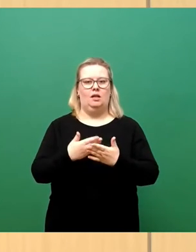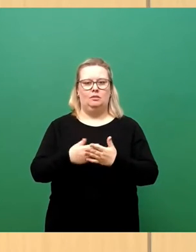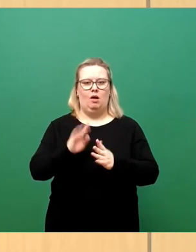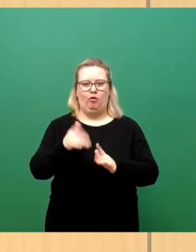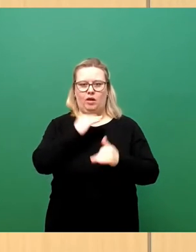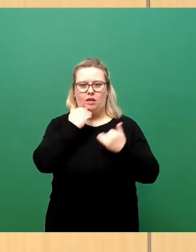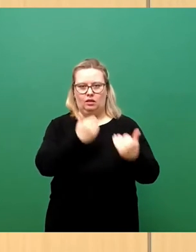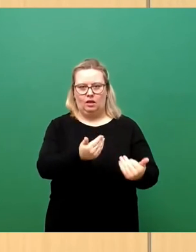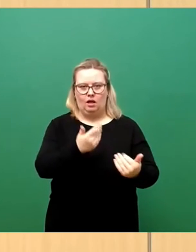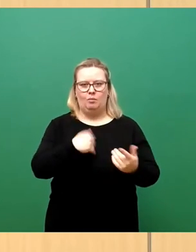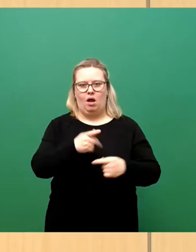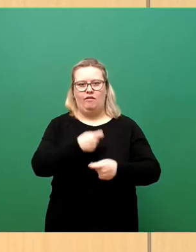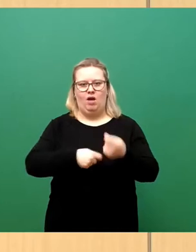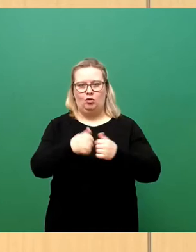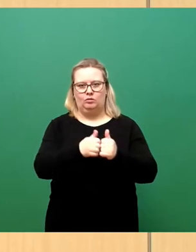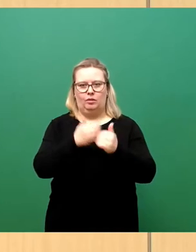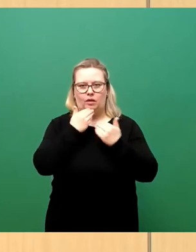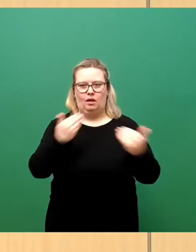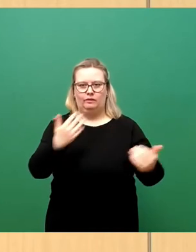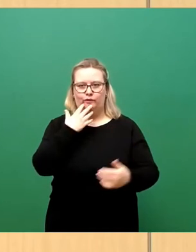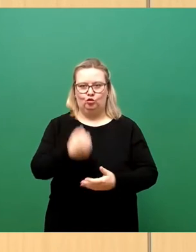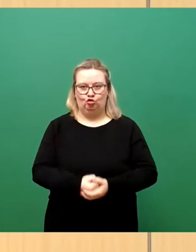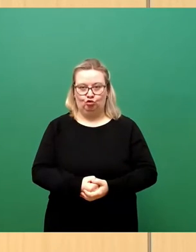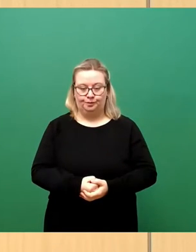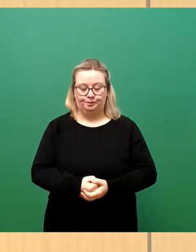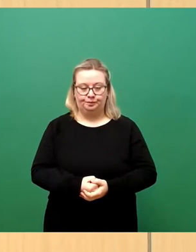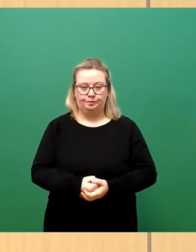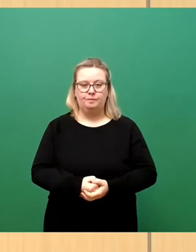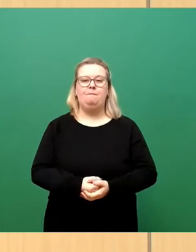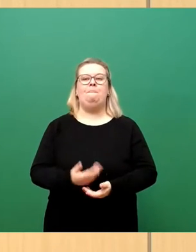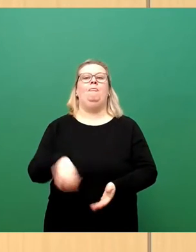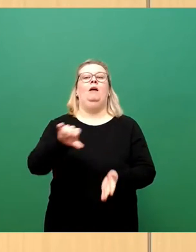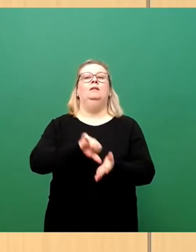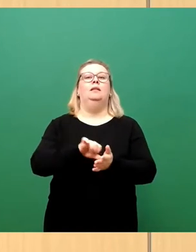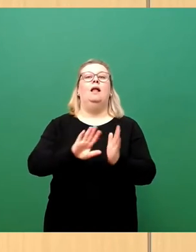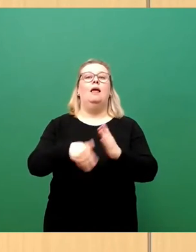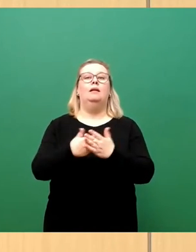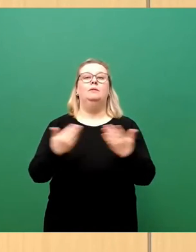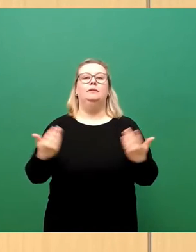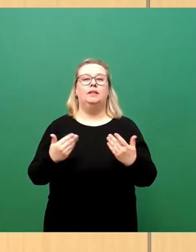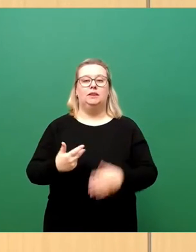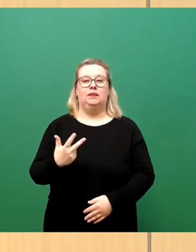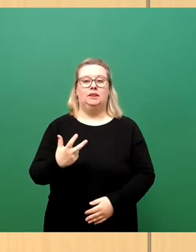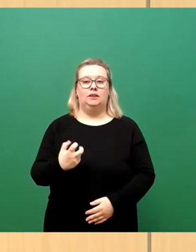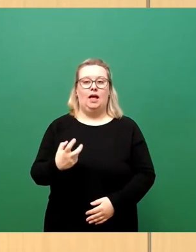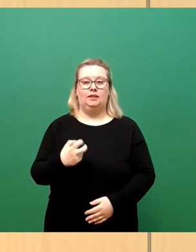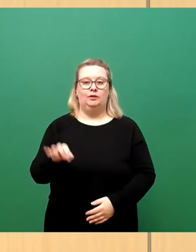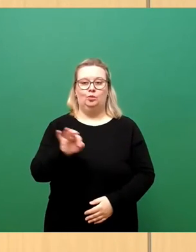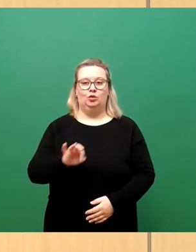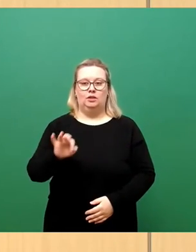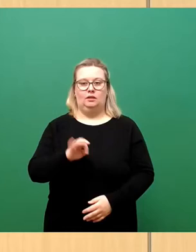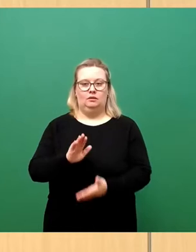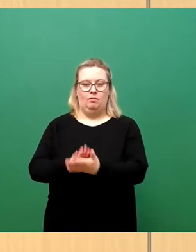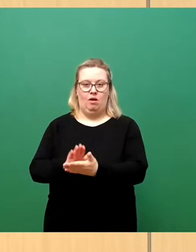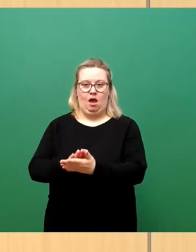den Verhandlungspartnern bedanken. Was ist nun das zentrale Ergebnis? Die 30%-Quote bleibt bestehen bei